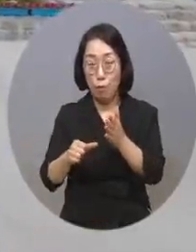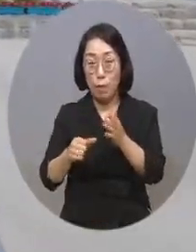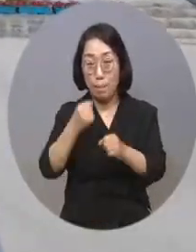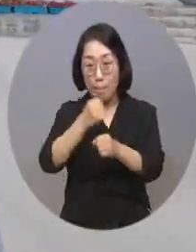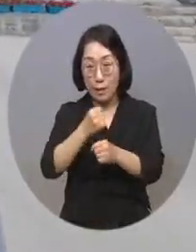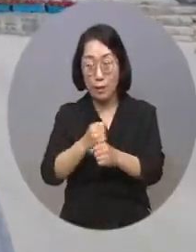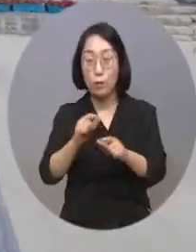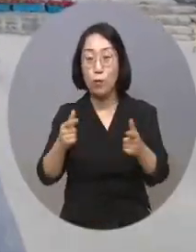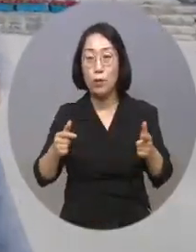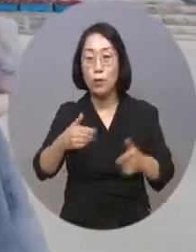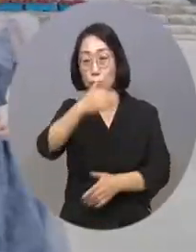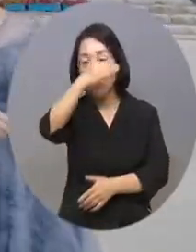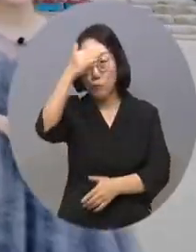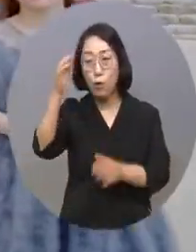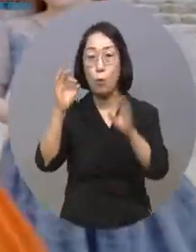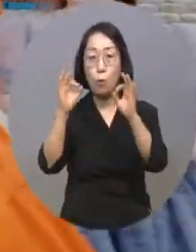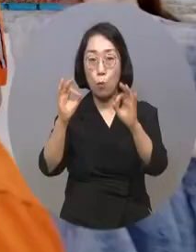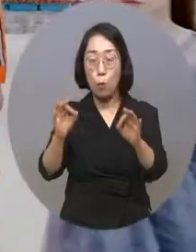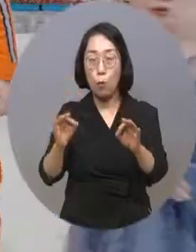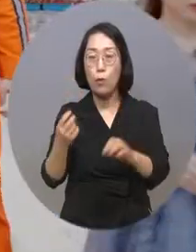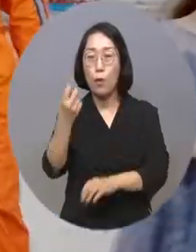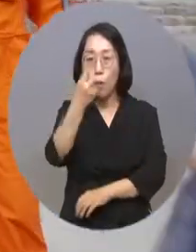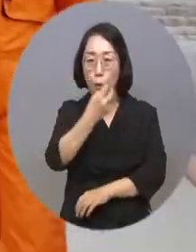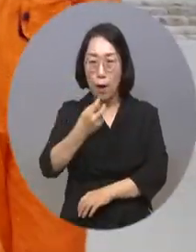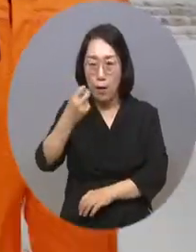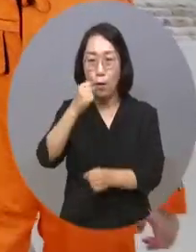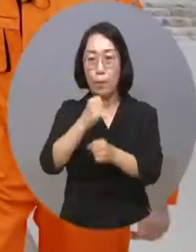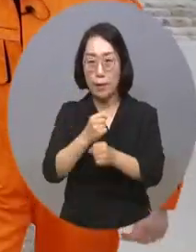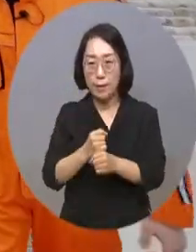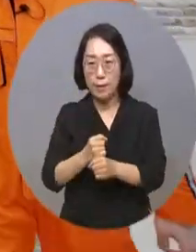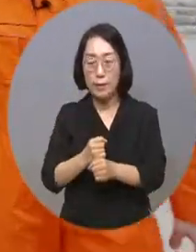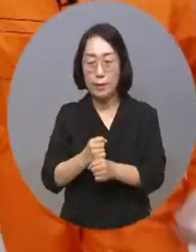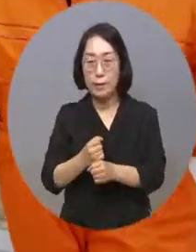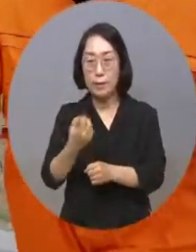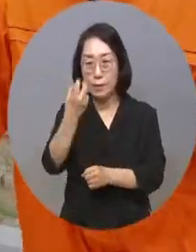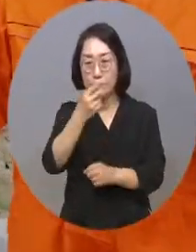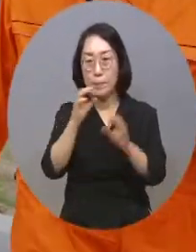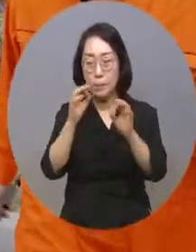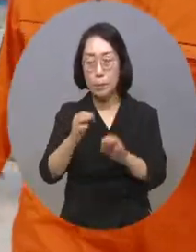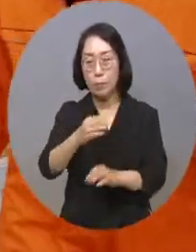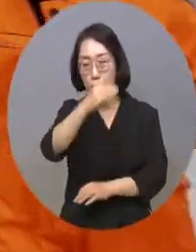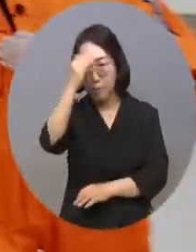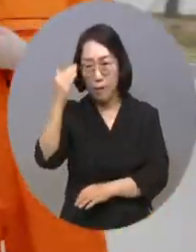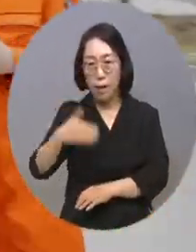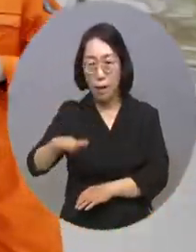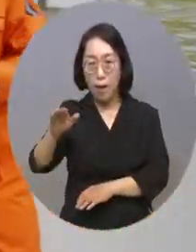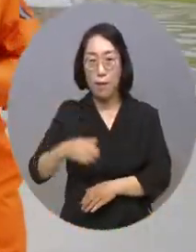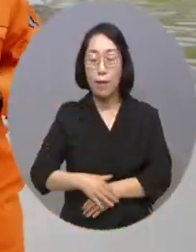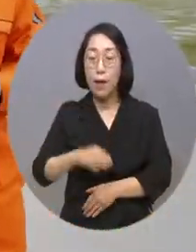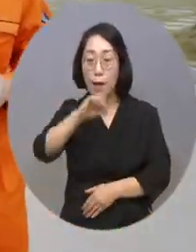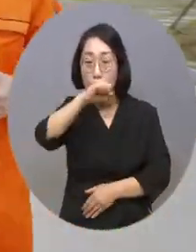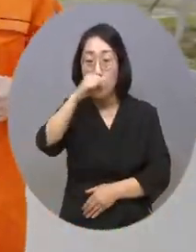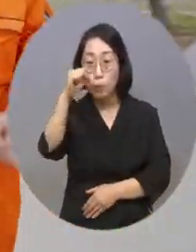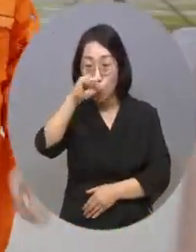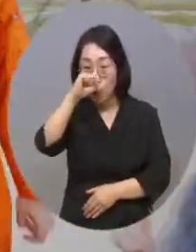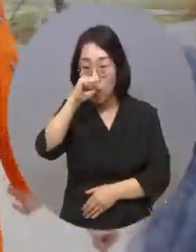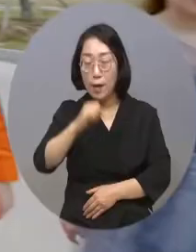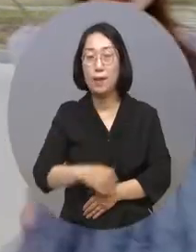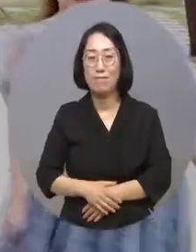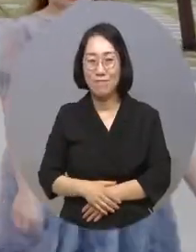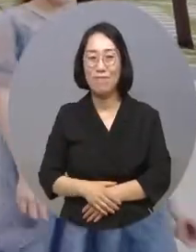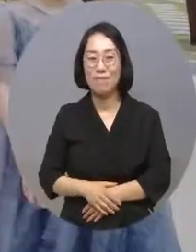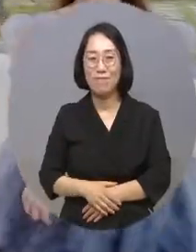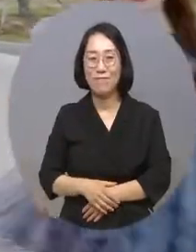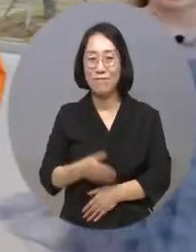도출을 하는 거 이런 것들 보면서 상품 어떻게 관리하고 만들어 가는지 한번. 양파 잘 먹나요? 제 양파 좋아합니다. Yes, I like that. 양파 정민이 형 먹으면 되겠네. 양파